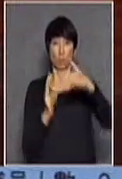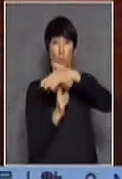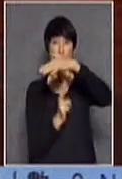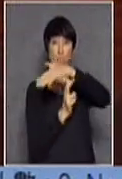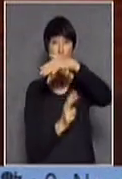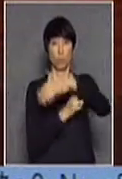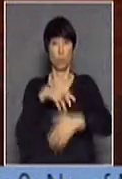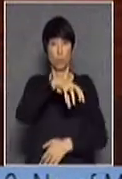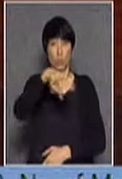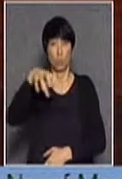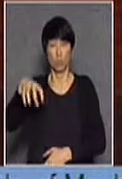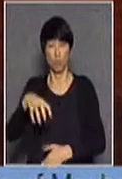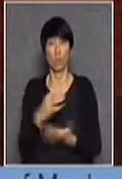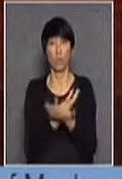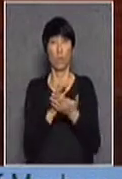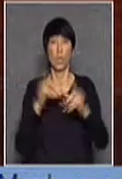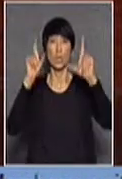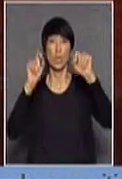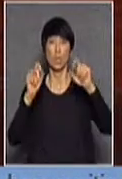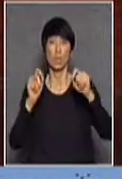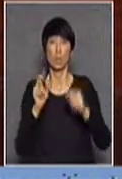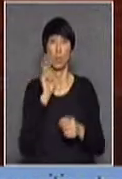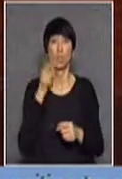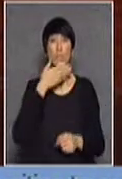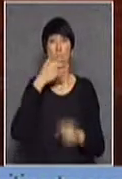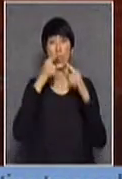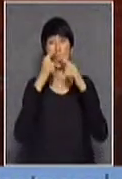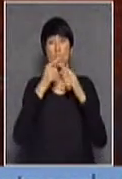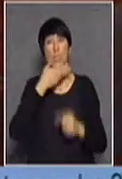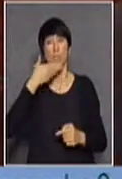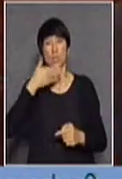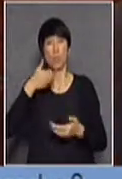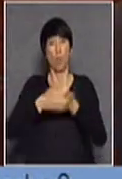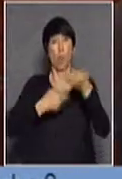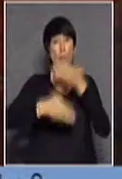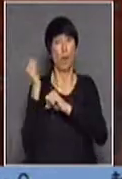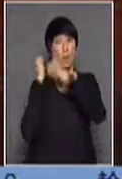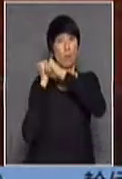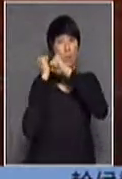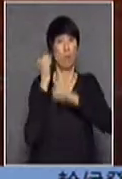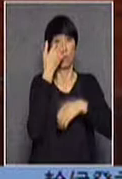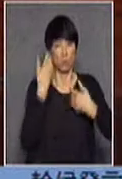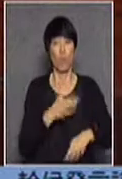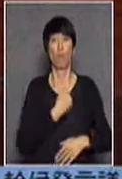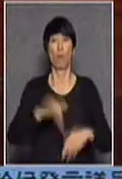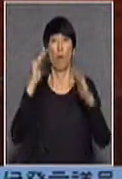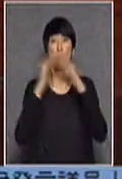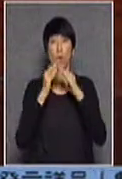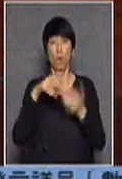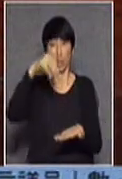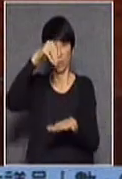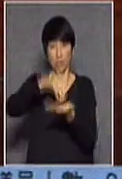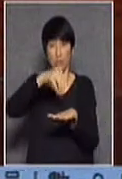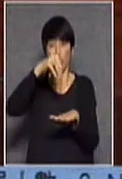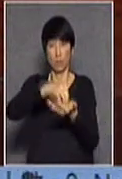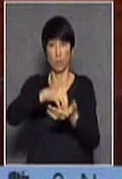為墟鎮那個形容呢，就是人們朝頭早上拿進去買賣完之後就回家，即是不是一個的固定的